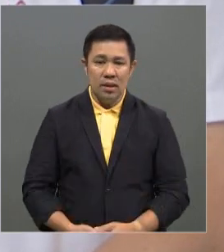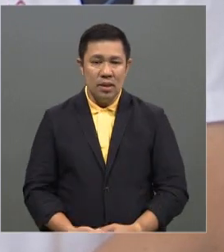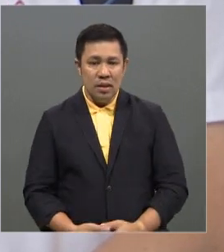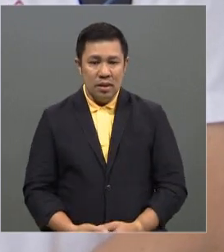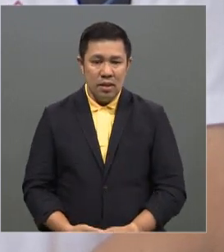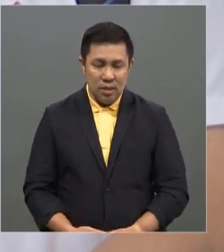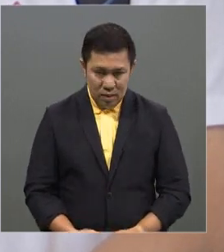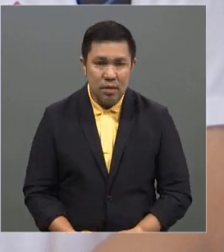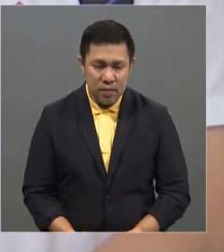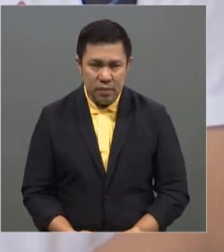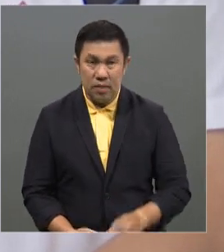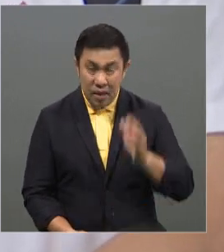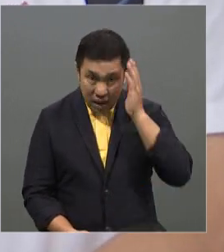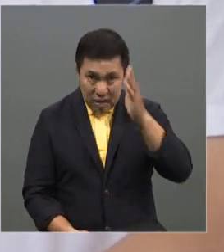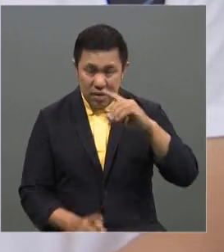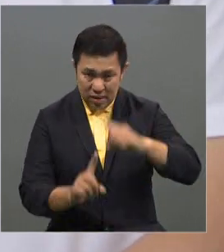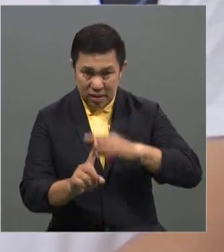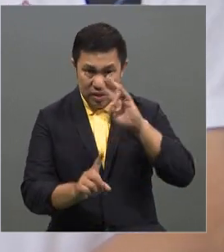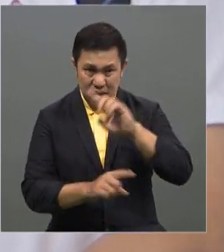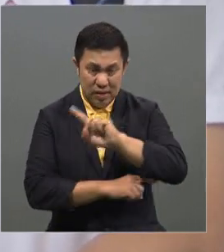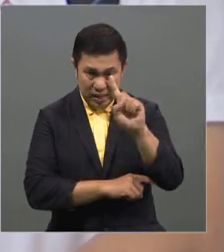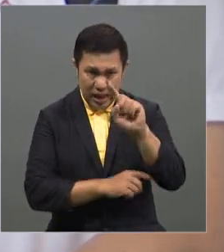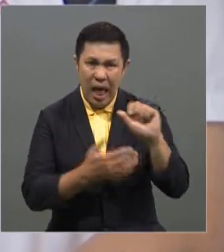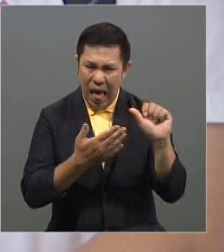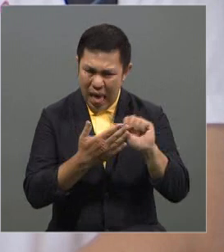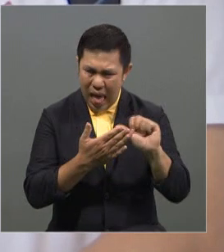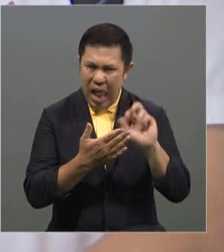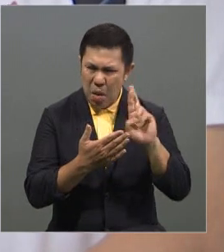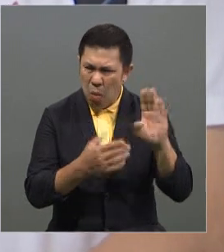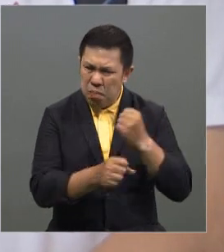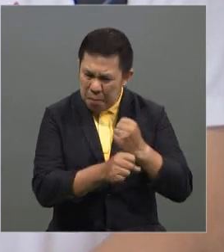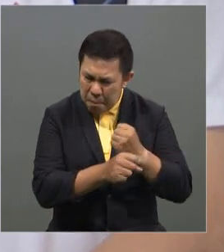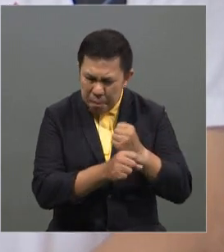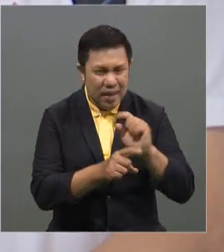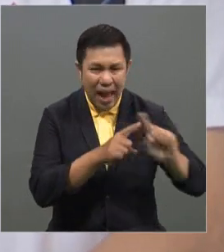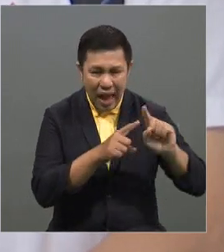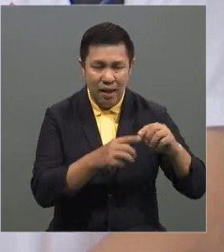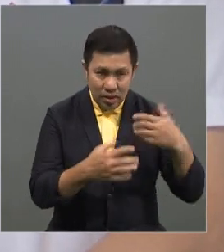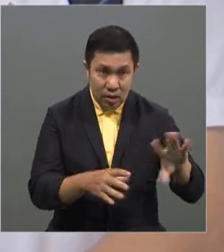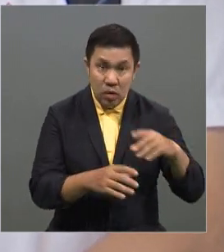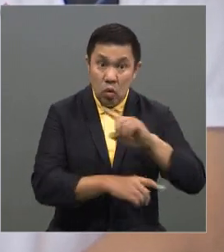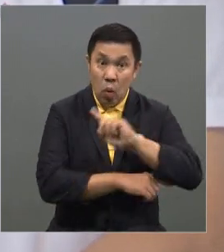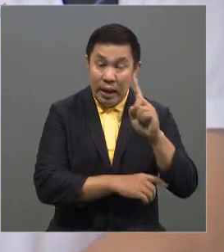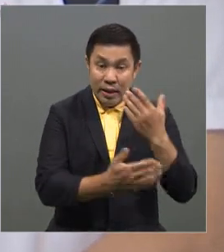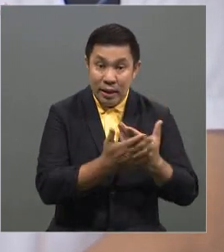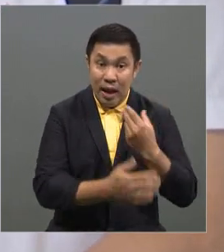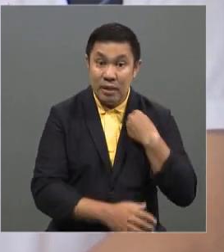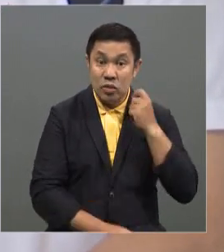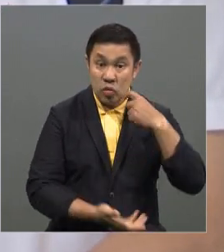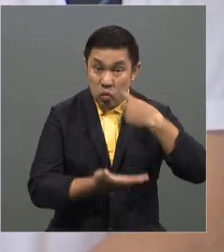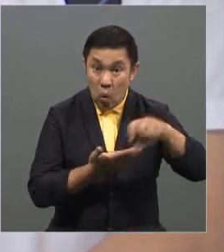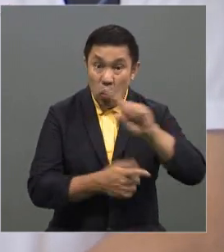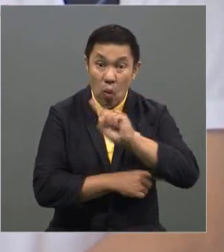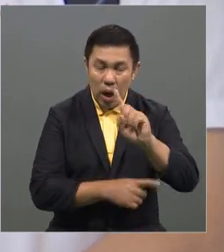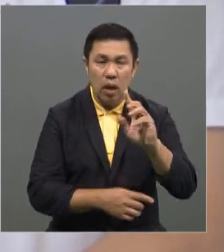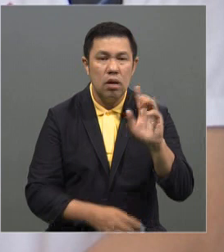แต่ว่าจะแจ้งให้ทราบภายหลังก็คือวันที่1กรกฎาคมจะเริ่มปรับปรุงหลังบ้านแล้วก็จะแจ้งวันรับให้ทราบภายหลังค่ะแต่วันนั้นนะคะณวันนั้